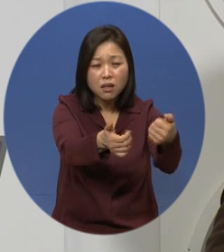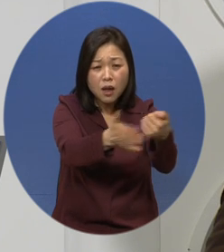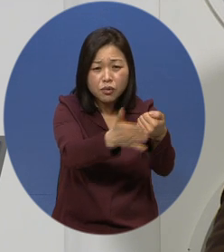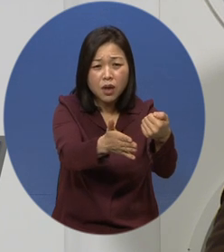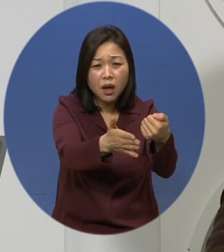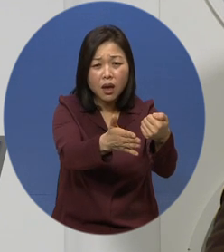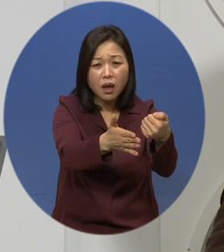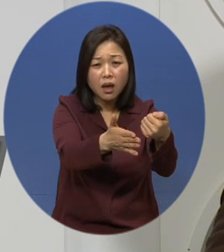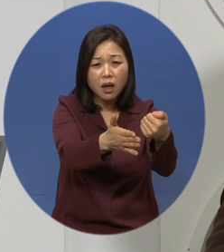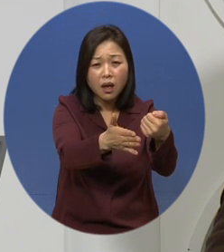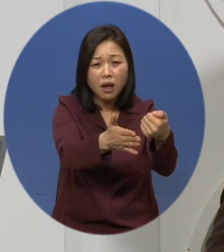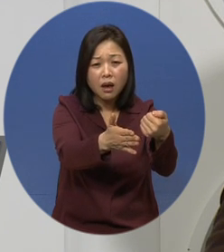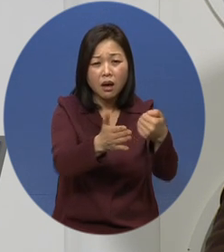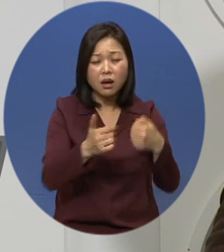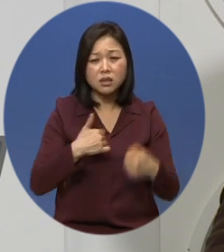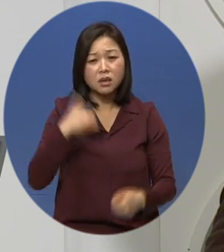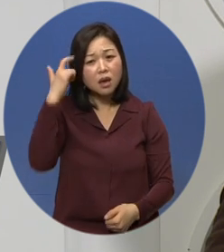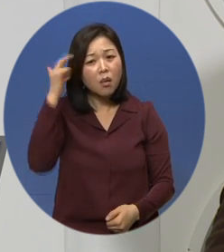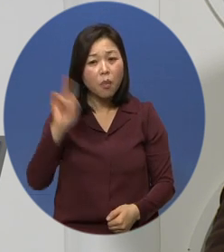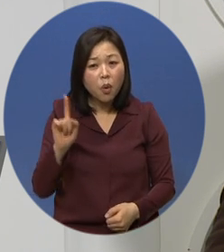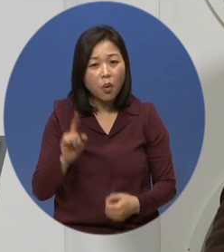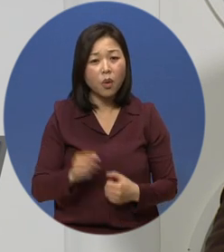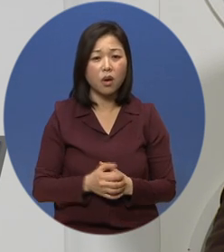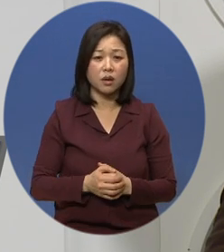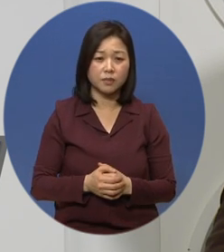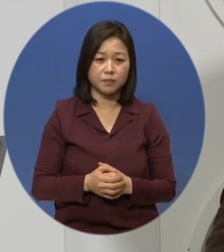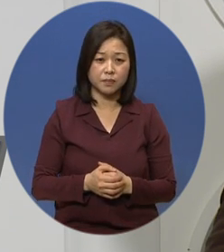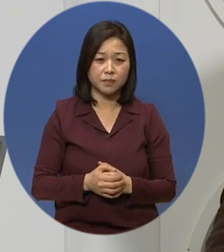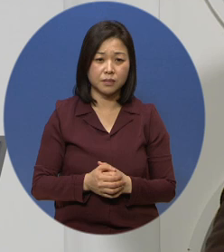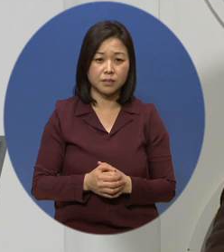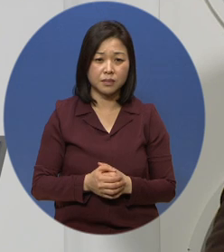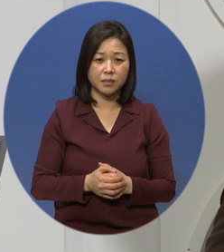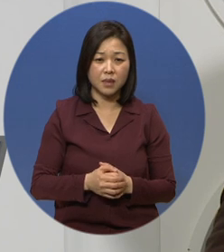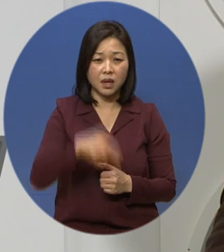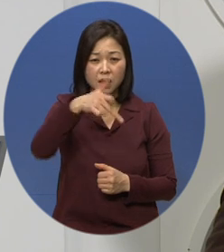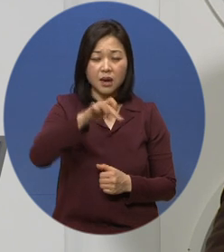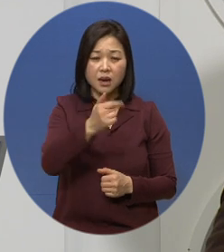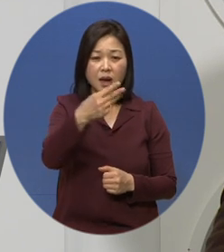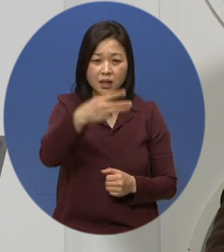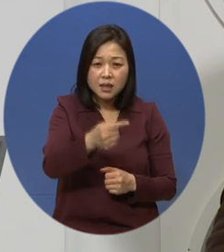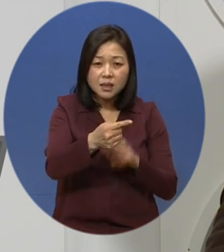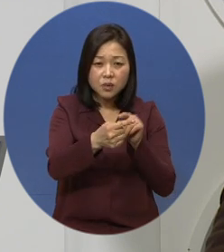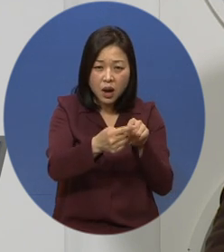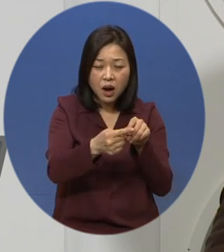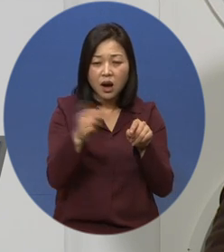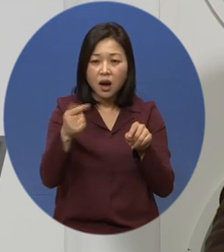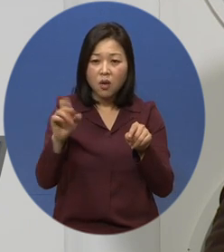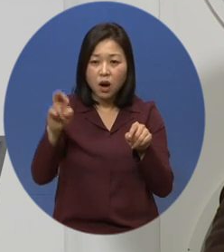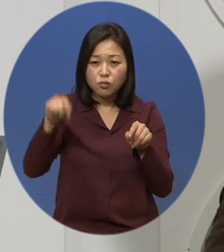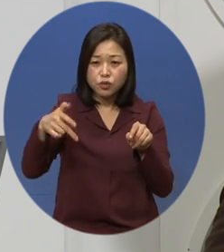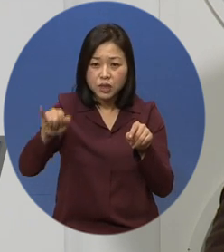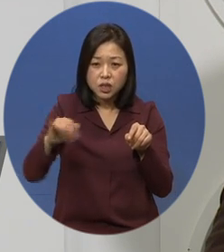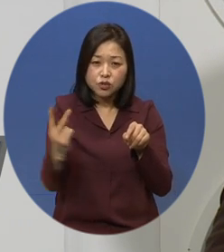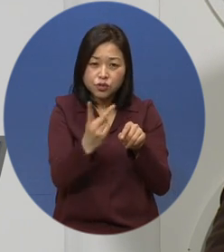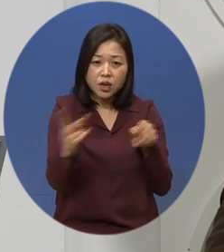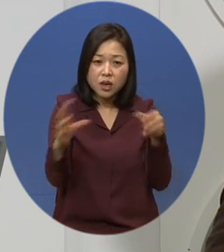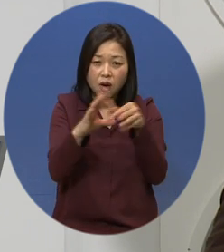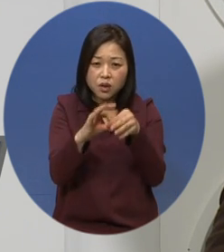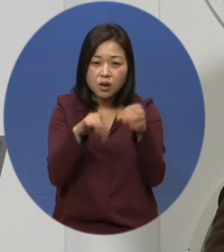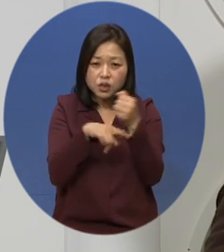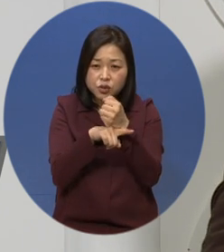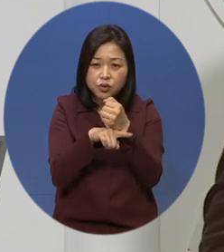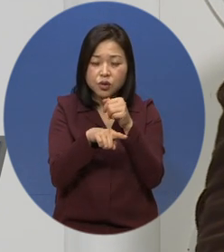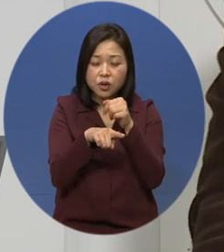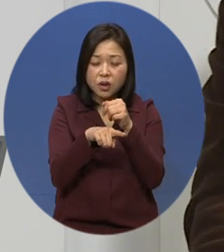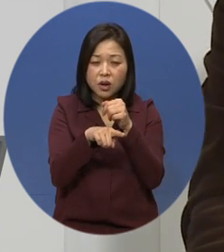저는 이렇게 왔죠 왜 이걸 같이 어 감투 와 그 다음에 황무지를 같이 연결해서